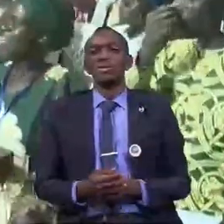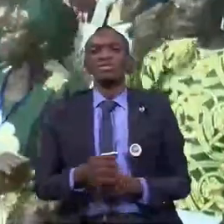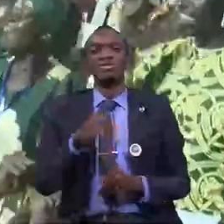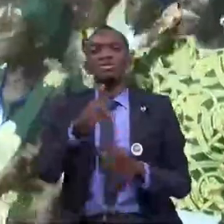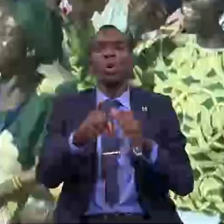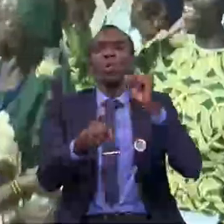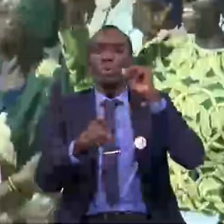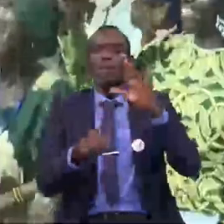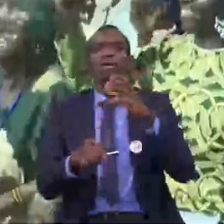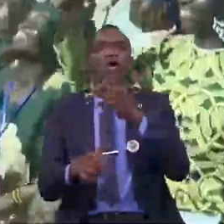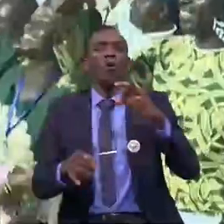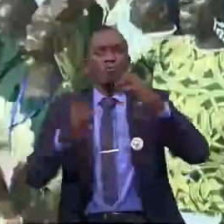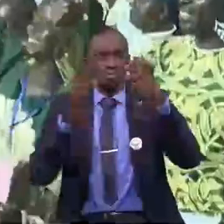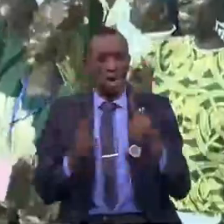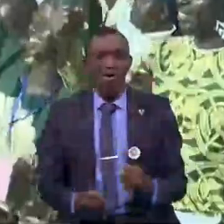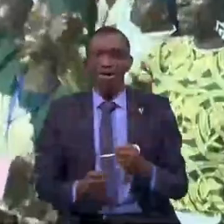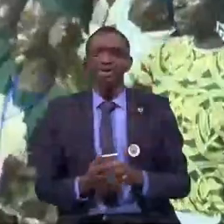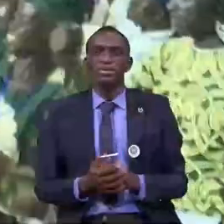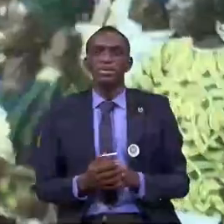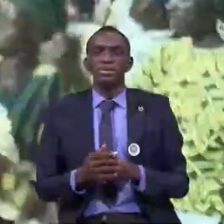Une femme de puissance.